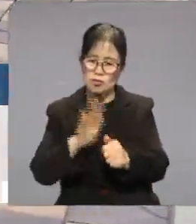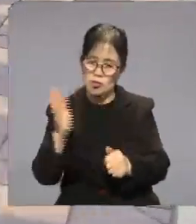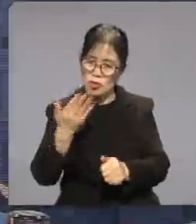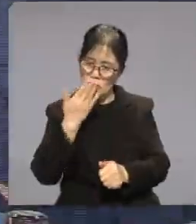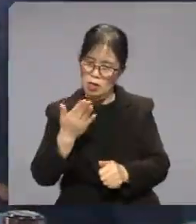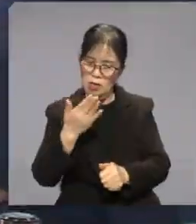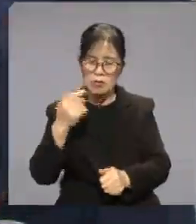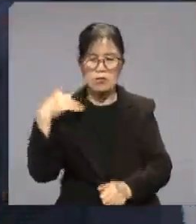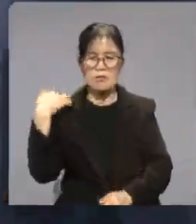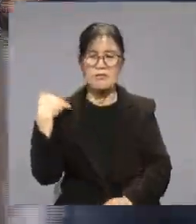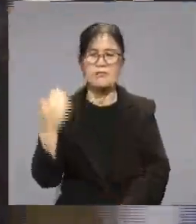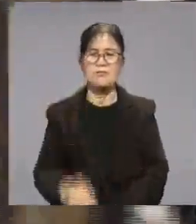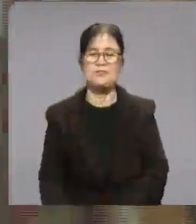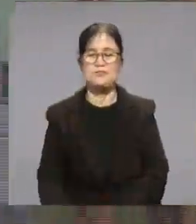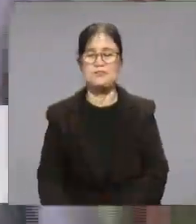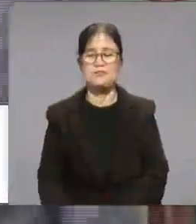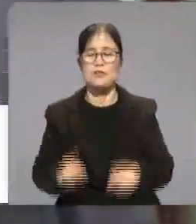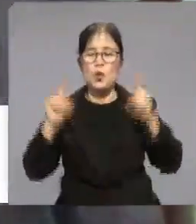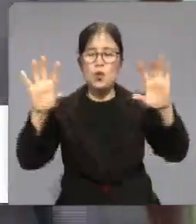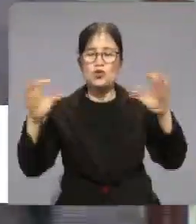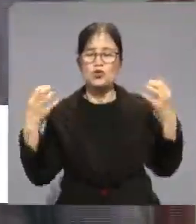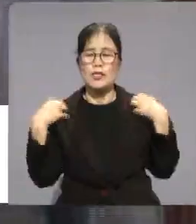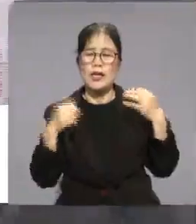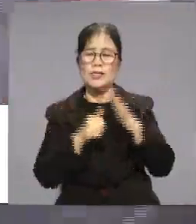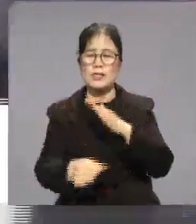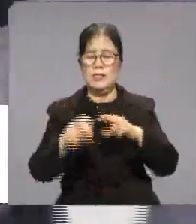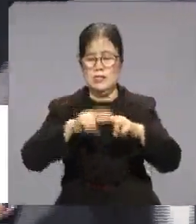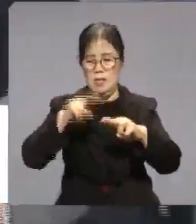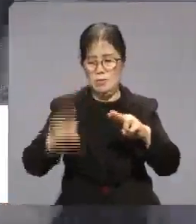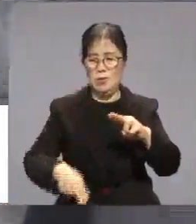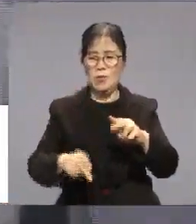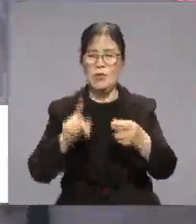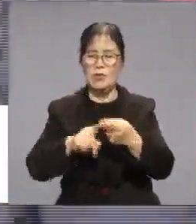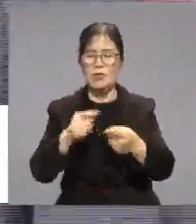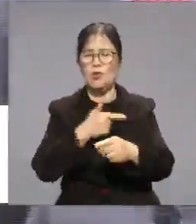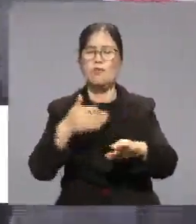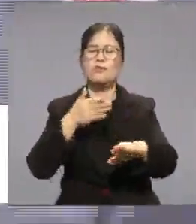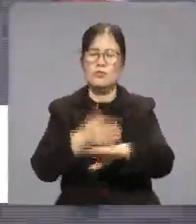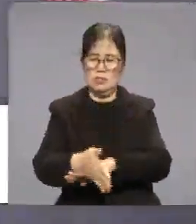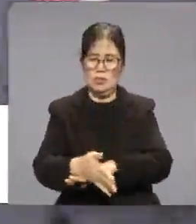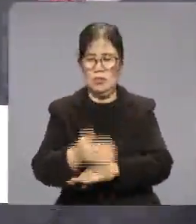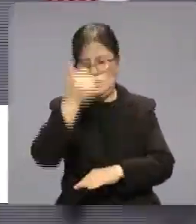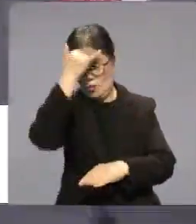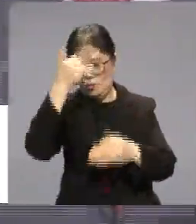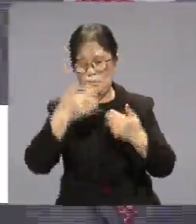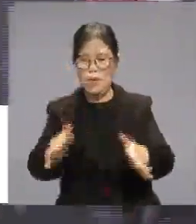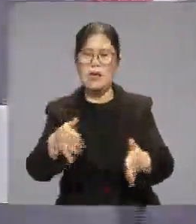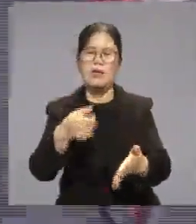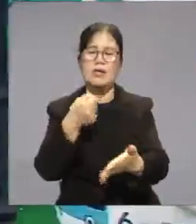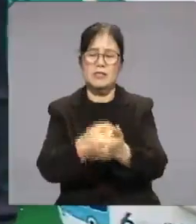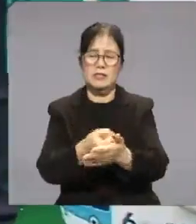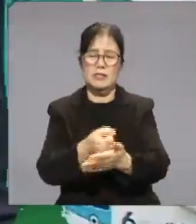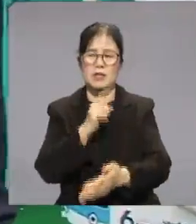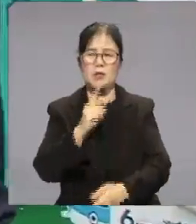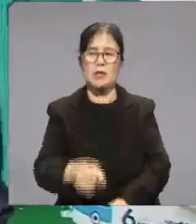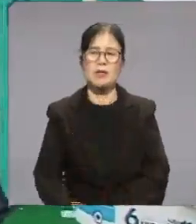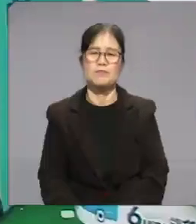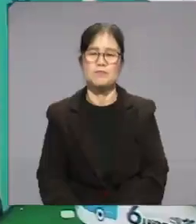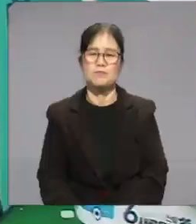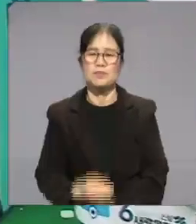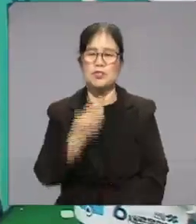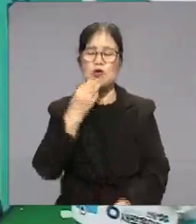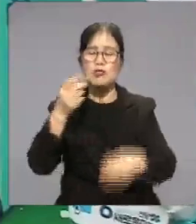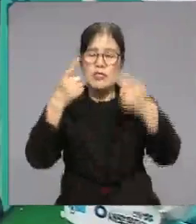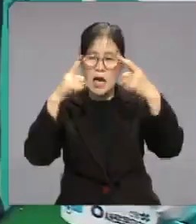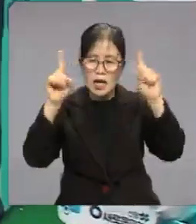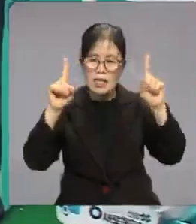모르겠습니다. 이종섭 주 호주 대사의 사의 표명에 대해서도 너무 늦었고 무례한 결정이라고 비판했는데 서울